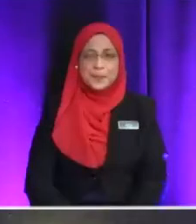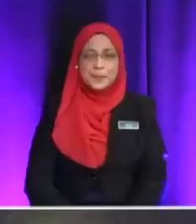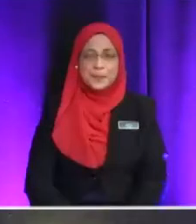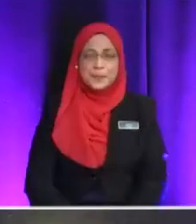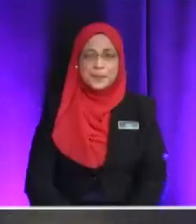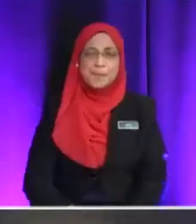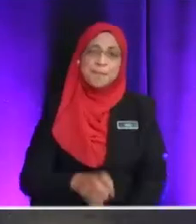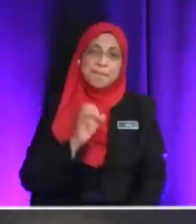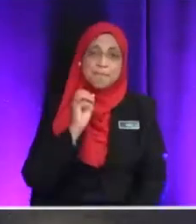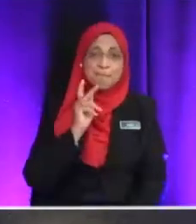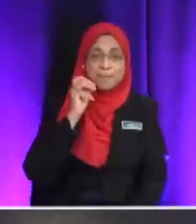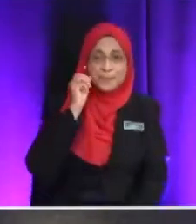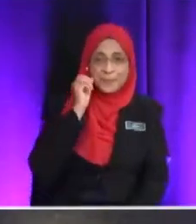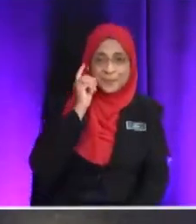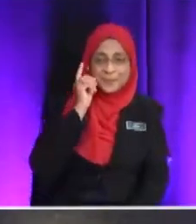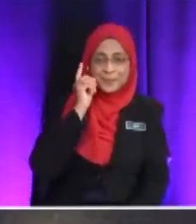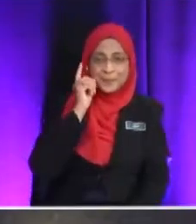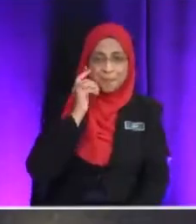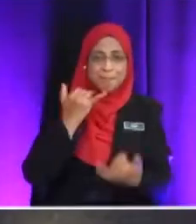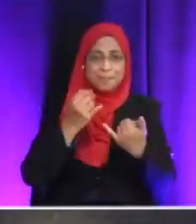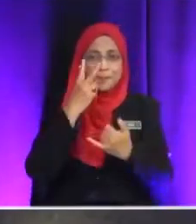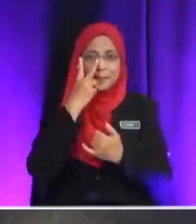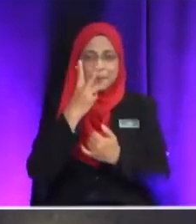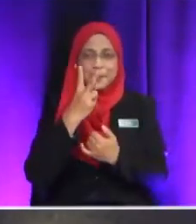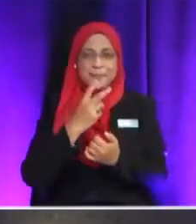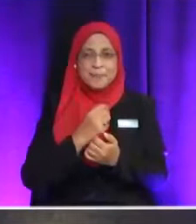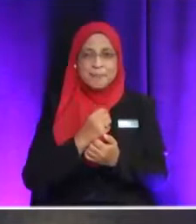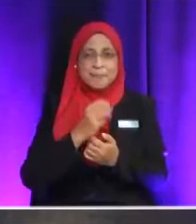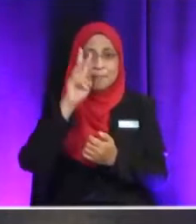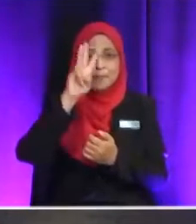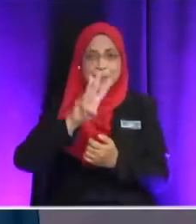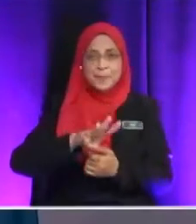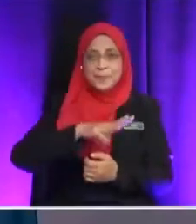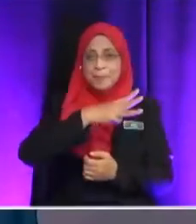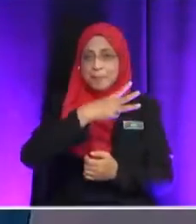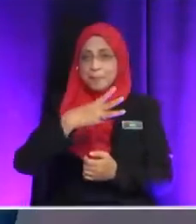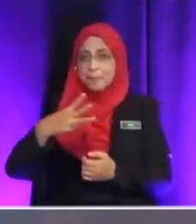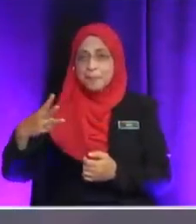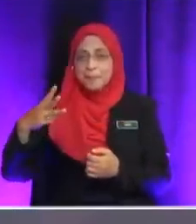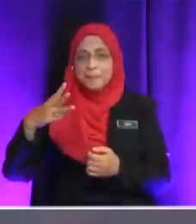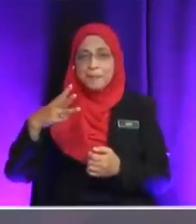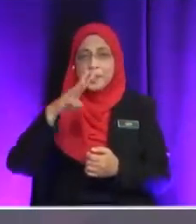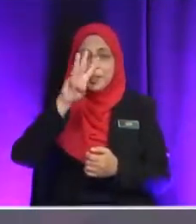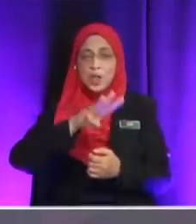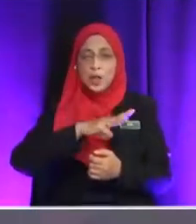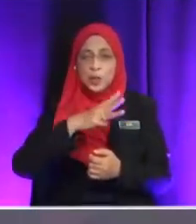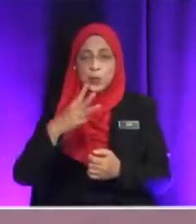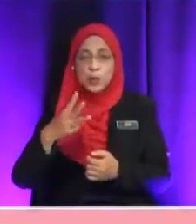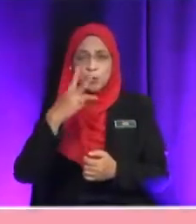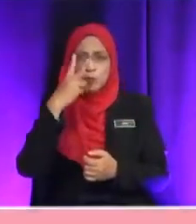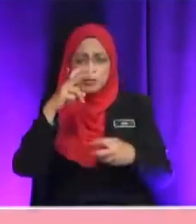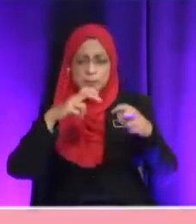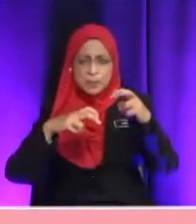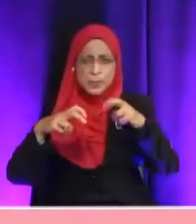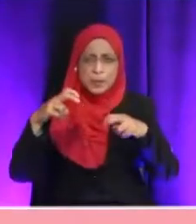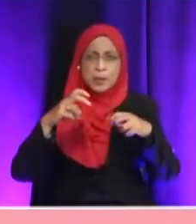Oke kemudian kita tengok pula jadwal pemeriksaan job jadwal pemeriksaan